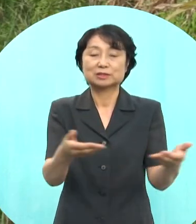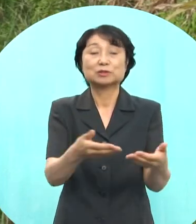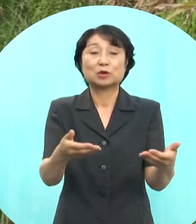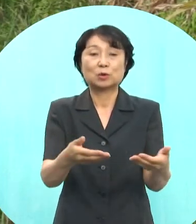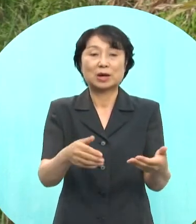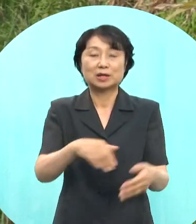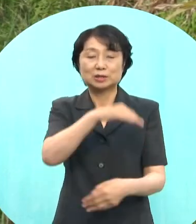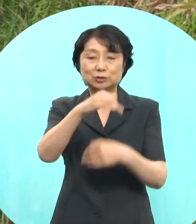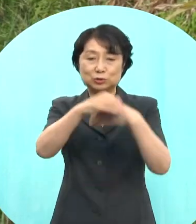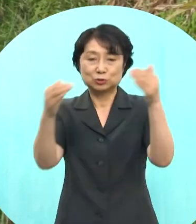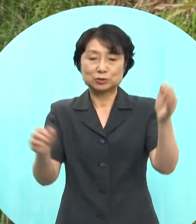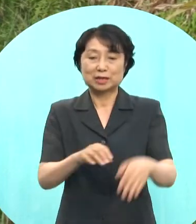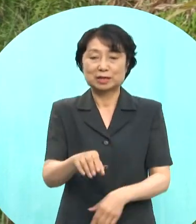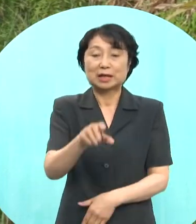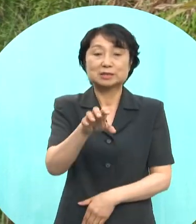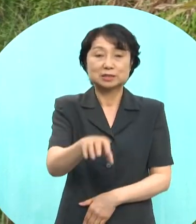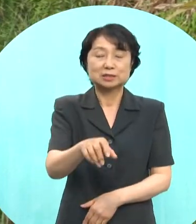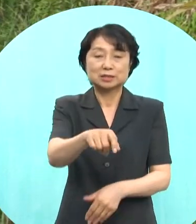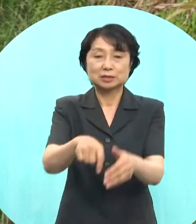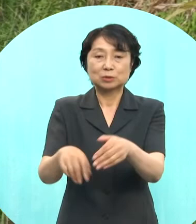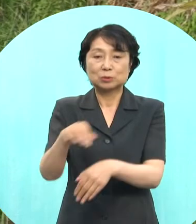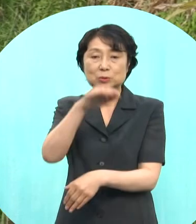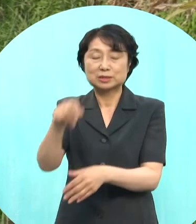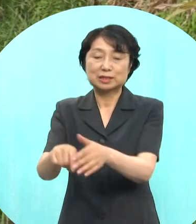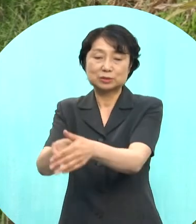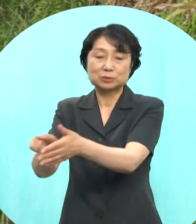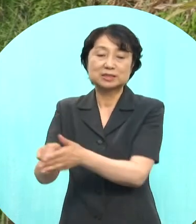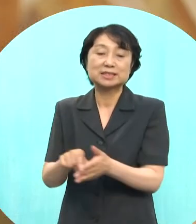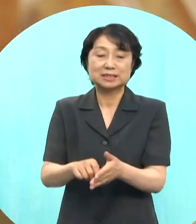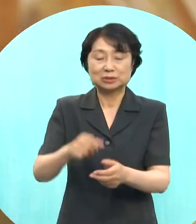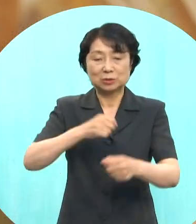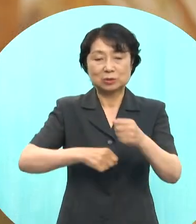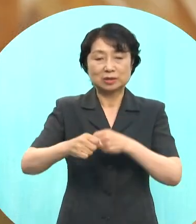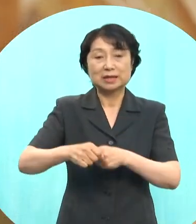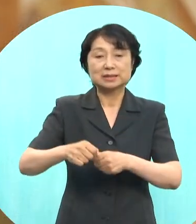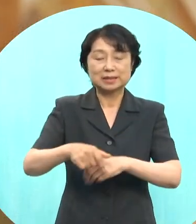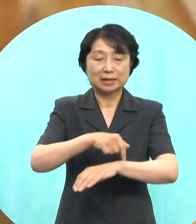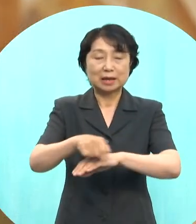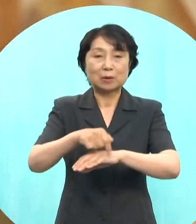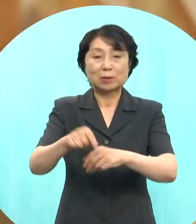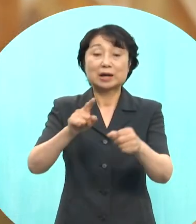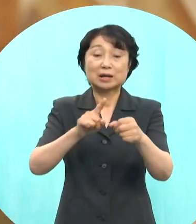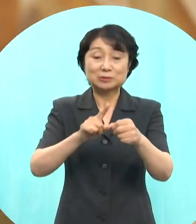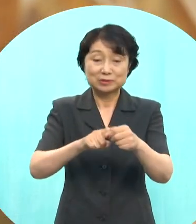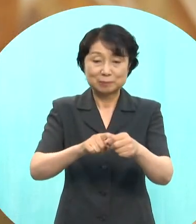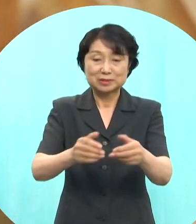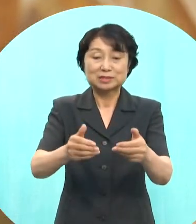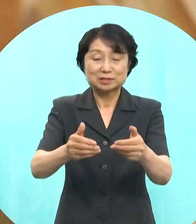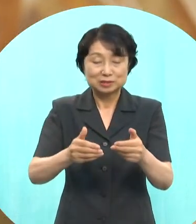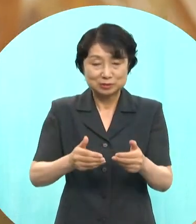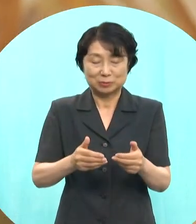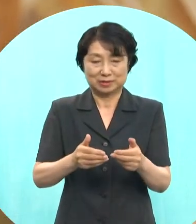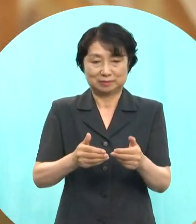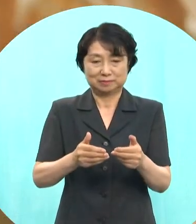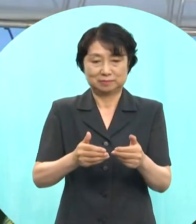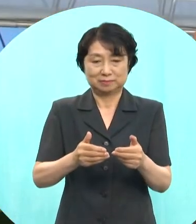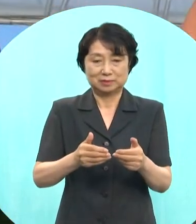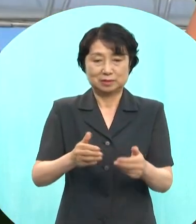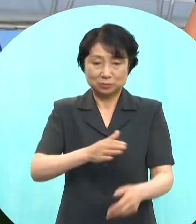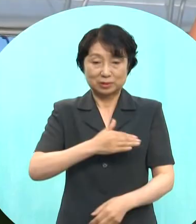林水産業は13巻農産村地域の活性化を図るために必要不可欠であ